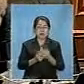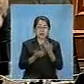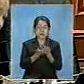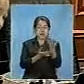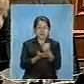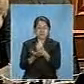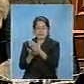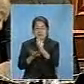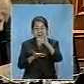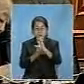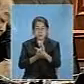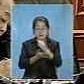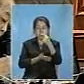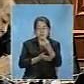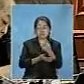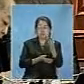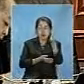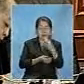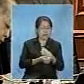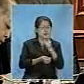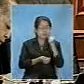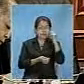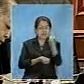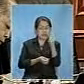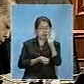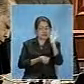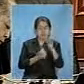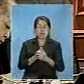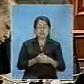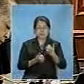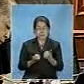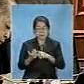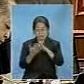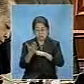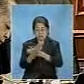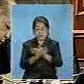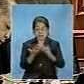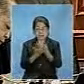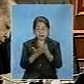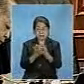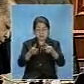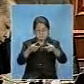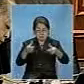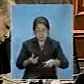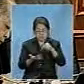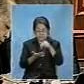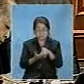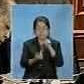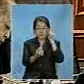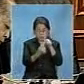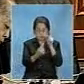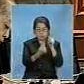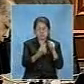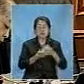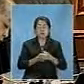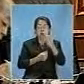ามีหน้าที่จะต้องดำเนินการตามภาคจุลภาคแล้วก็งบประมาณฉบับนี้ครับมีความสอดคล้องเพราะเรา